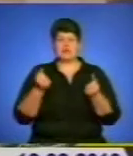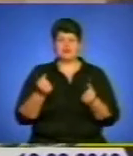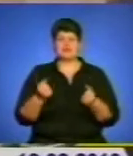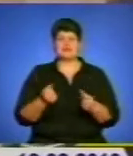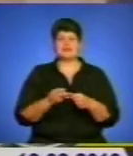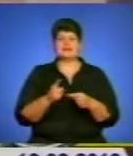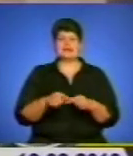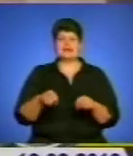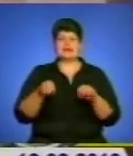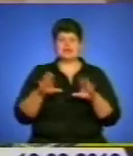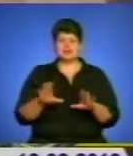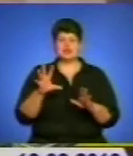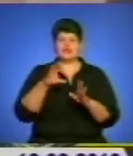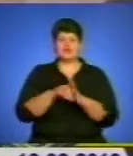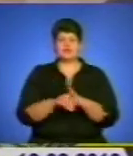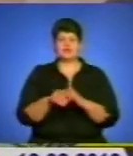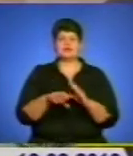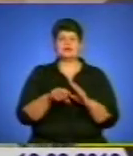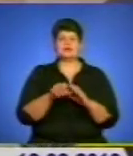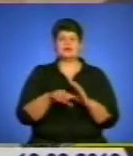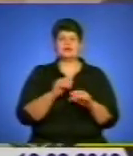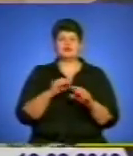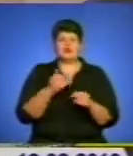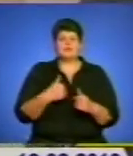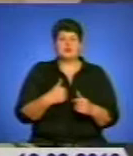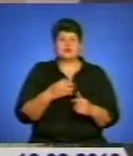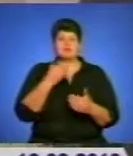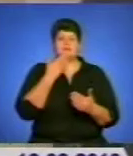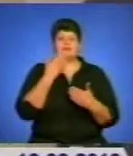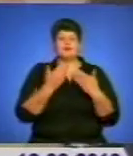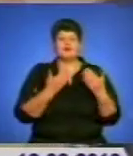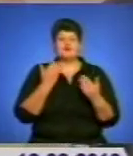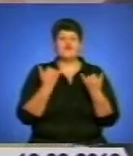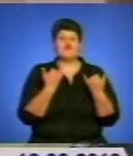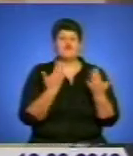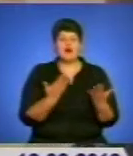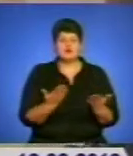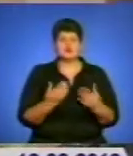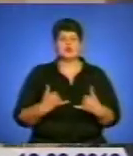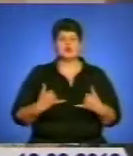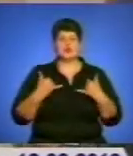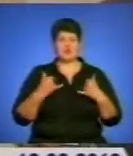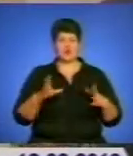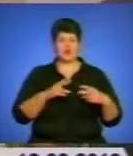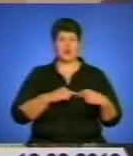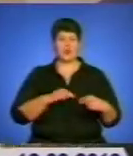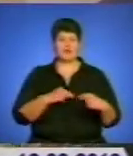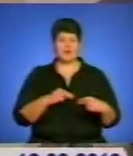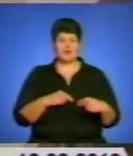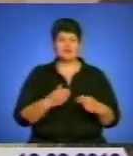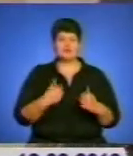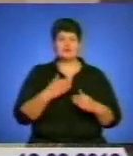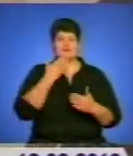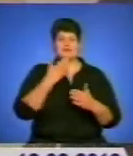кажучи, це рішення ведення депутатів, ми завжди про це говорили. Я би хотів спитатися у вас, шановні колеги, і саме важливіше, я би хотів спитатися у наших